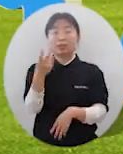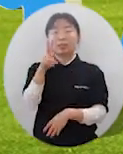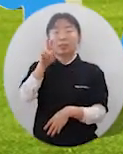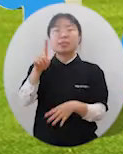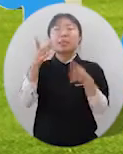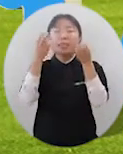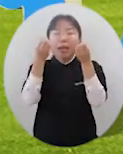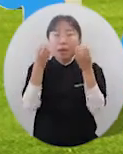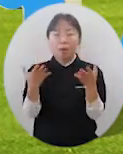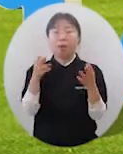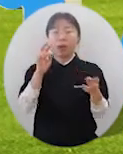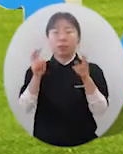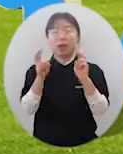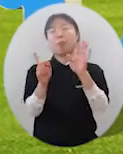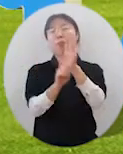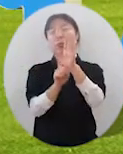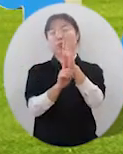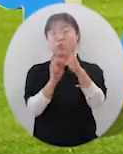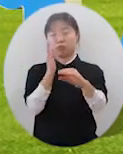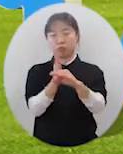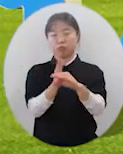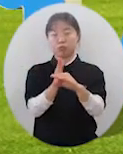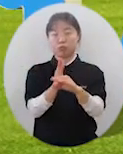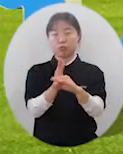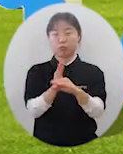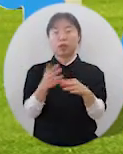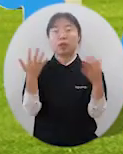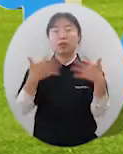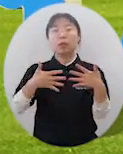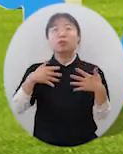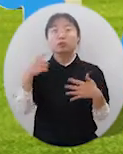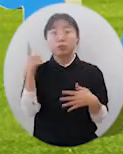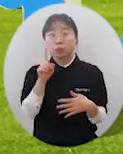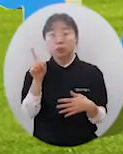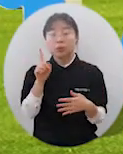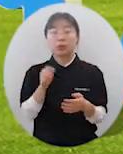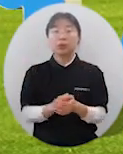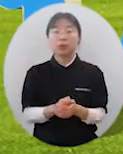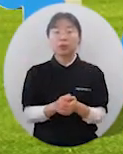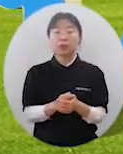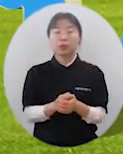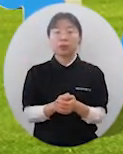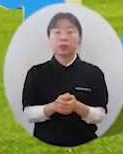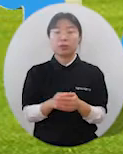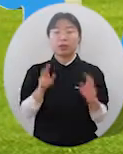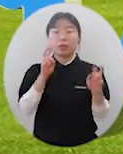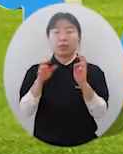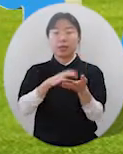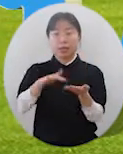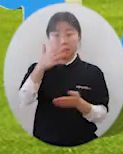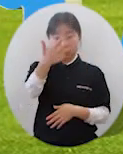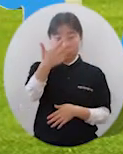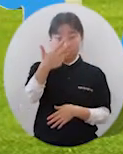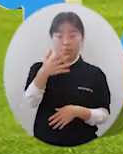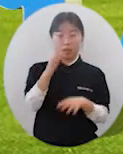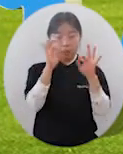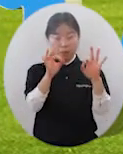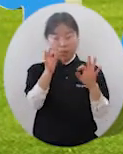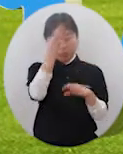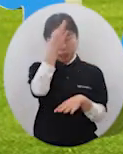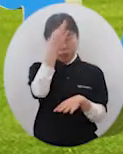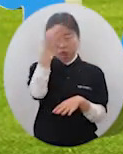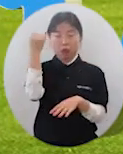입주기업을 모집하고 있습니다. 모집규모는 예비 창업자를 포함해 8개 기업으로 기술적, 창의적 아이디어를